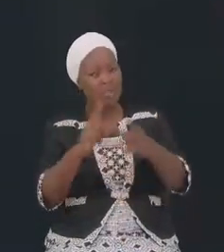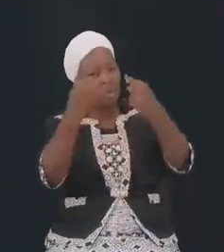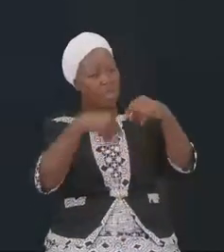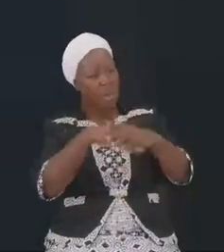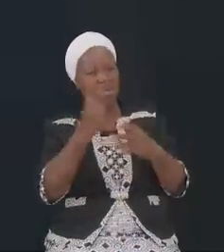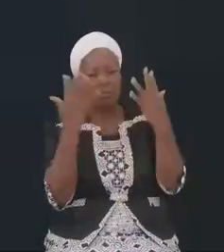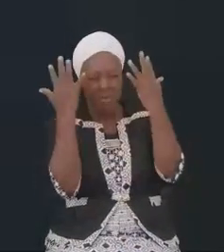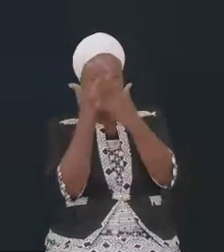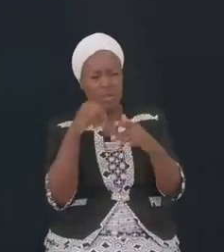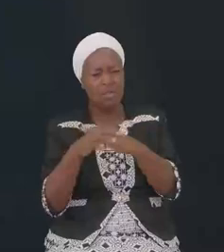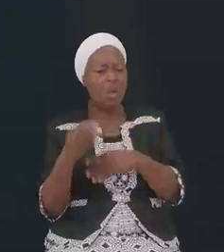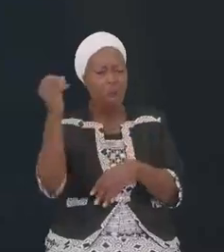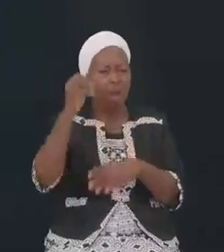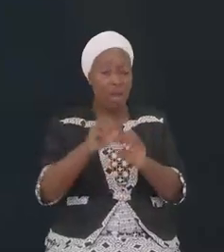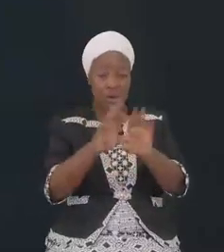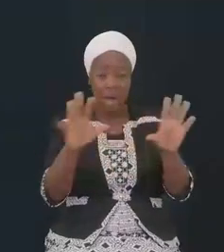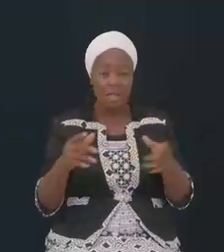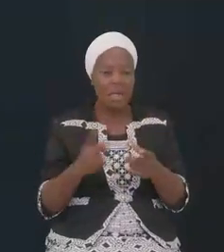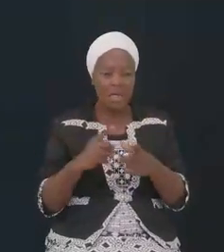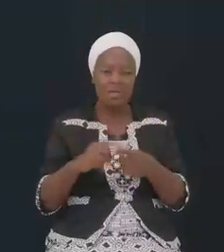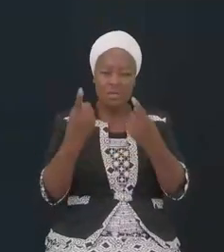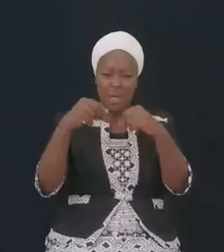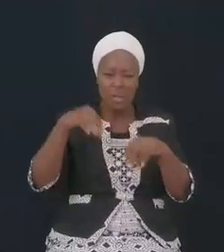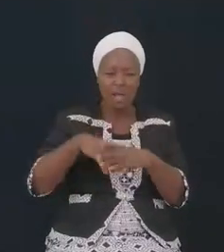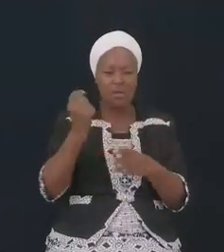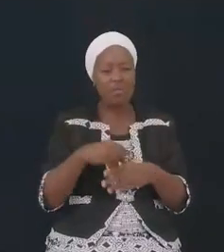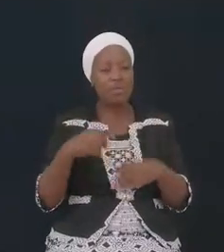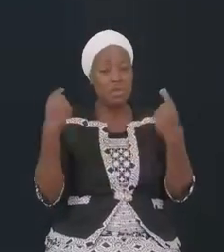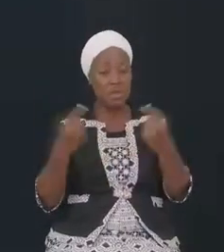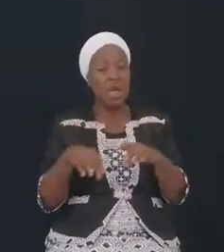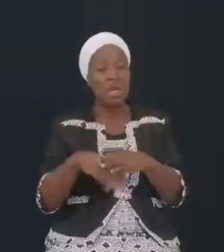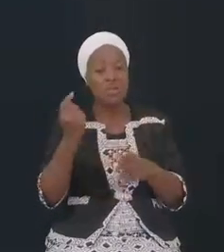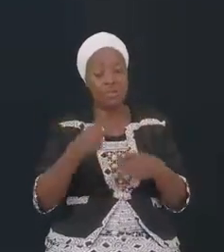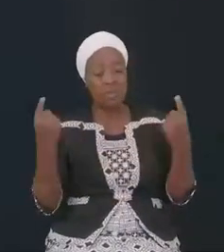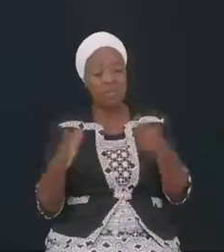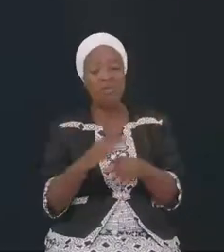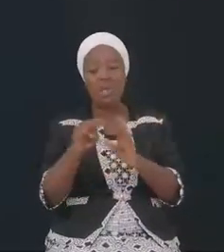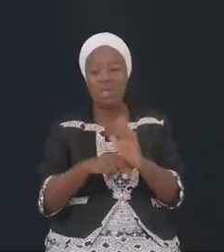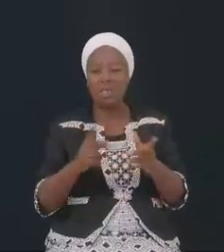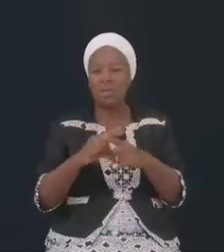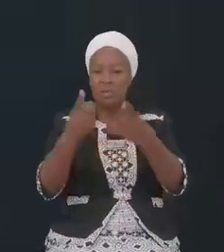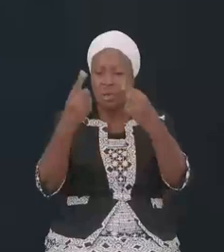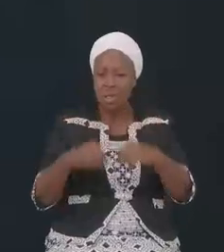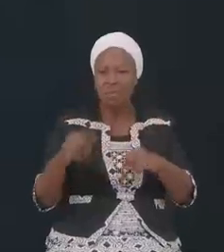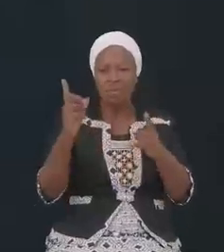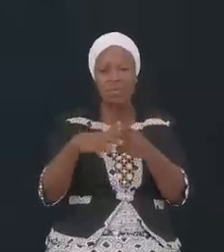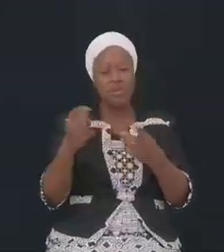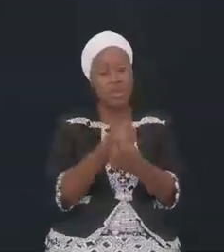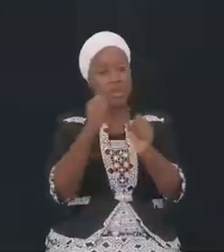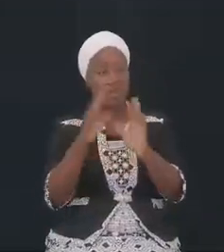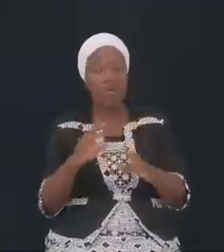ténèbres à la lumière, tu sors de tes péchés, de ta dépravation, et tu viens au Sauveur.